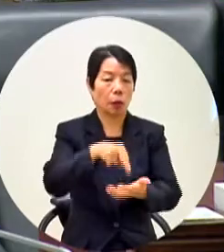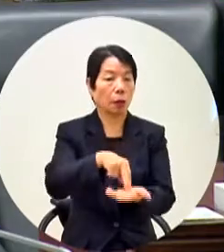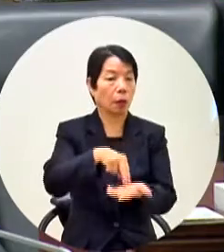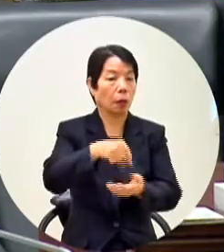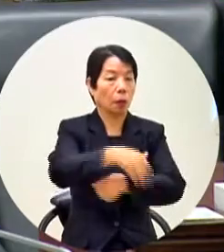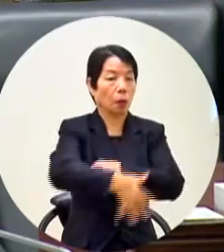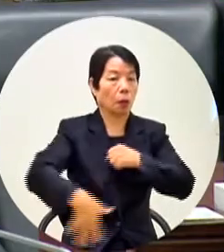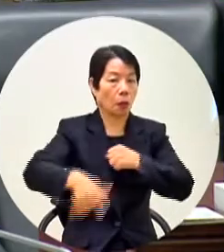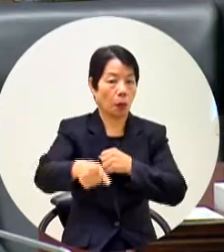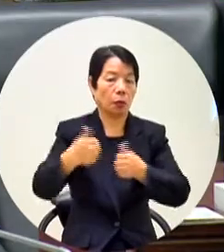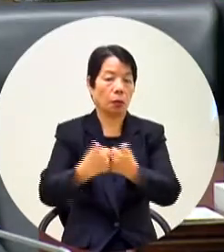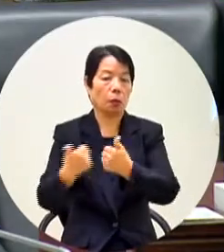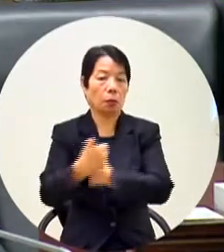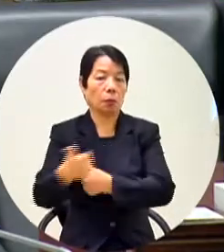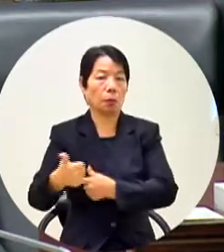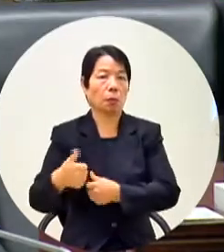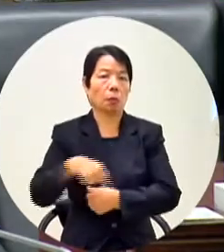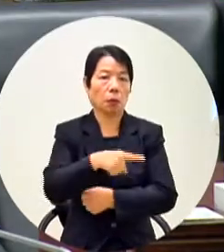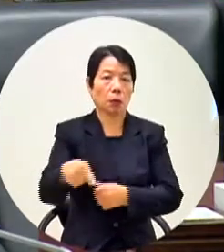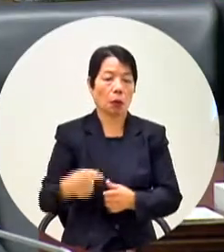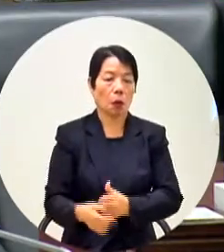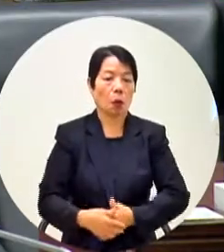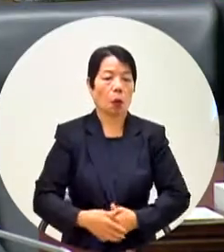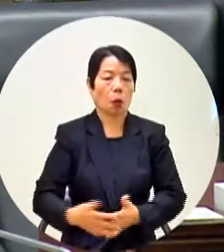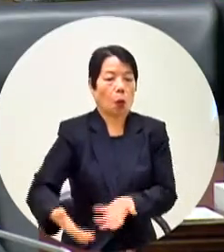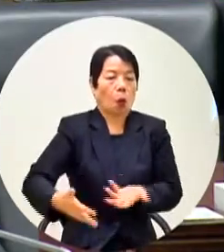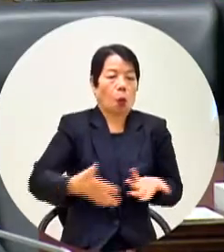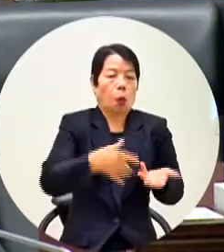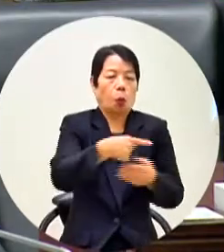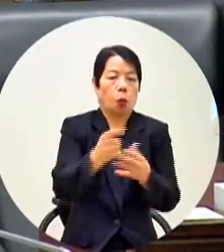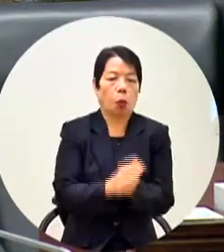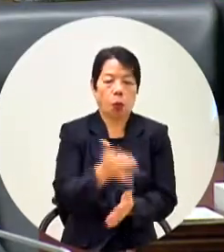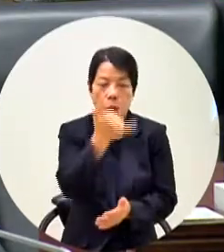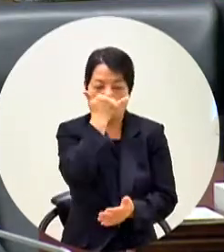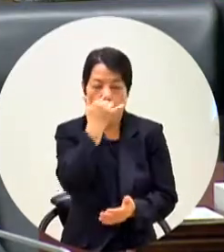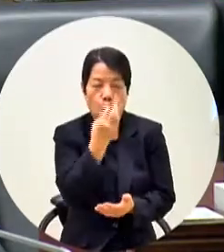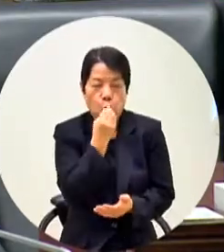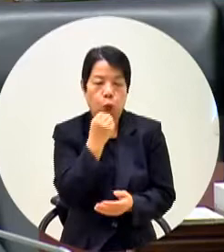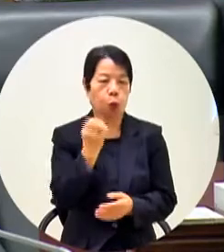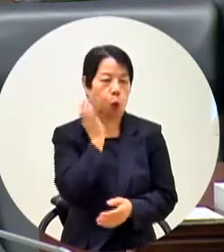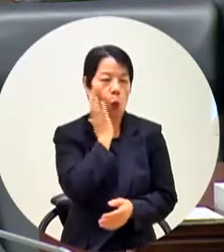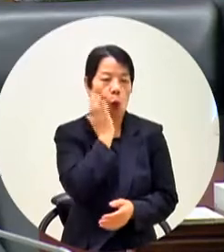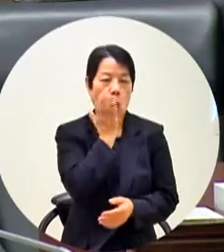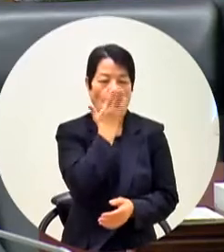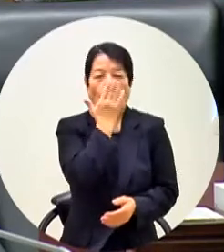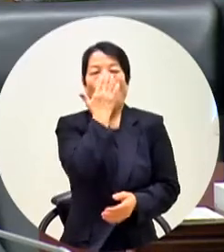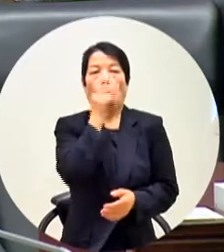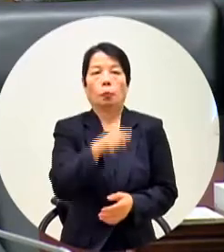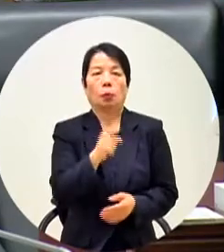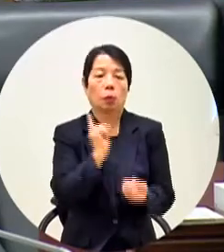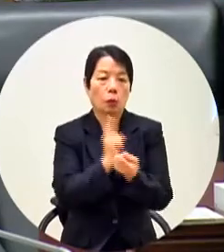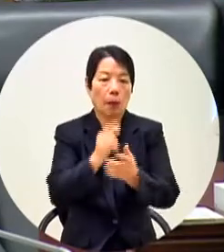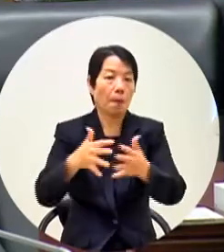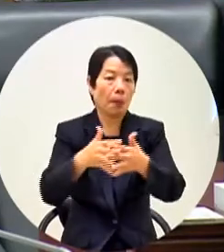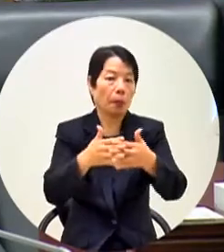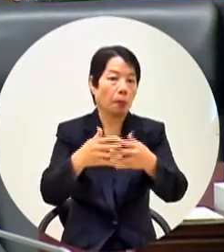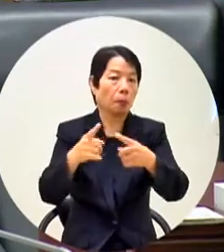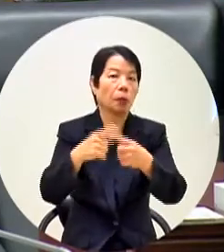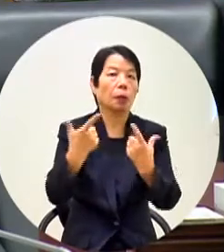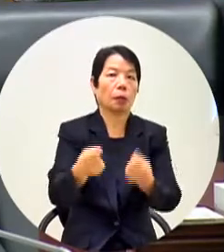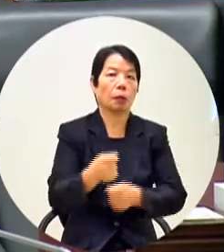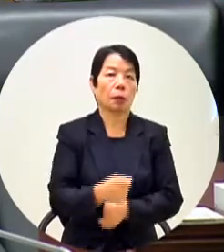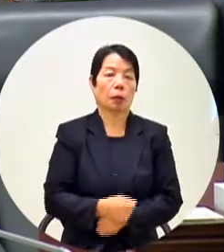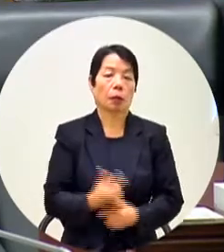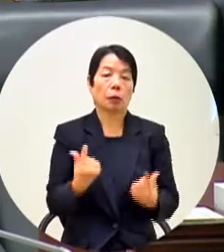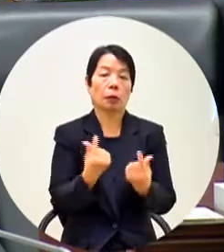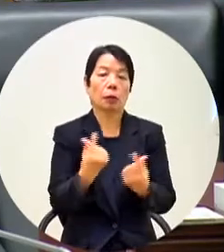遮个议员啦，放假我全我都唔敢食猪肉，而且我嘛替美国人烦恼呢。那像我们美